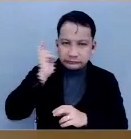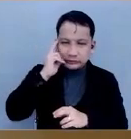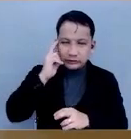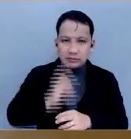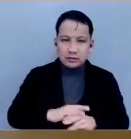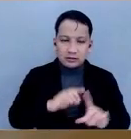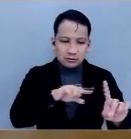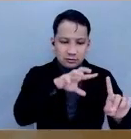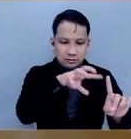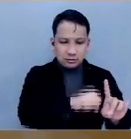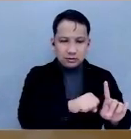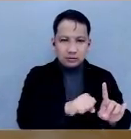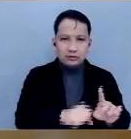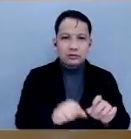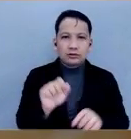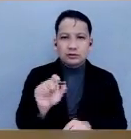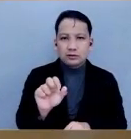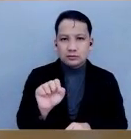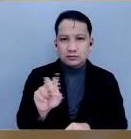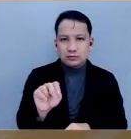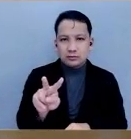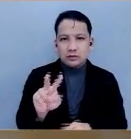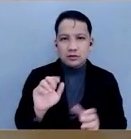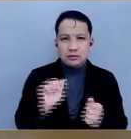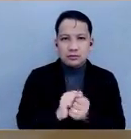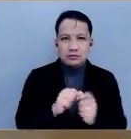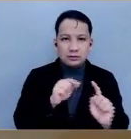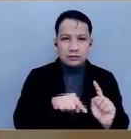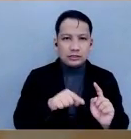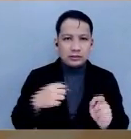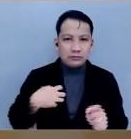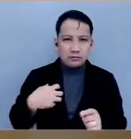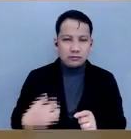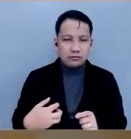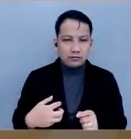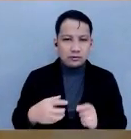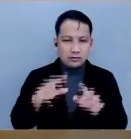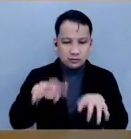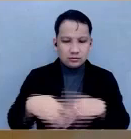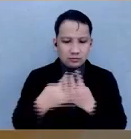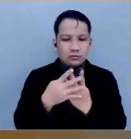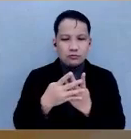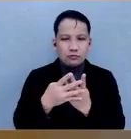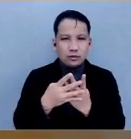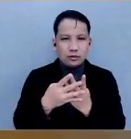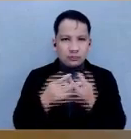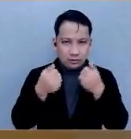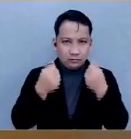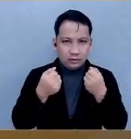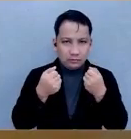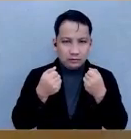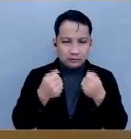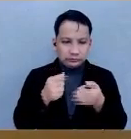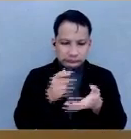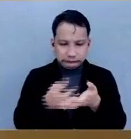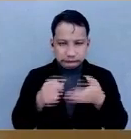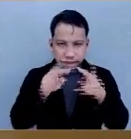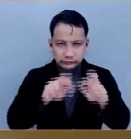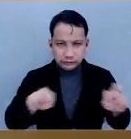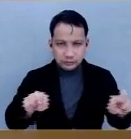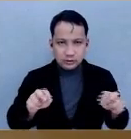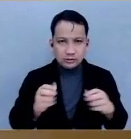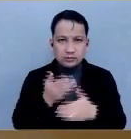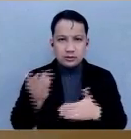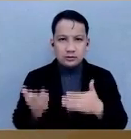hot pursuit ang 12 suspect kabilang isang pulis. Nakakulong na sila ngayon habang iniimbestigahan at pinaplansya pa ang kaukulang kasong isasampa sa